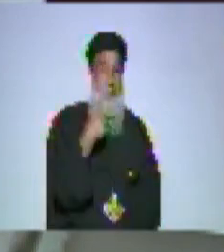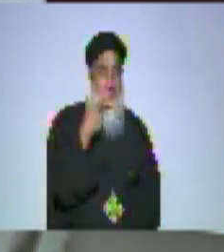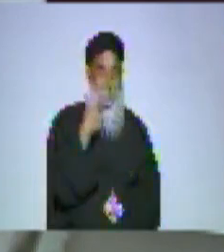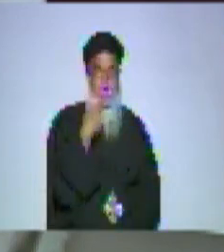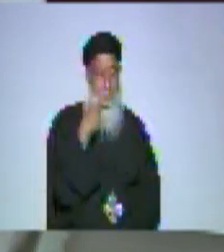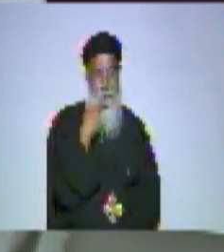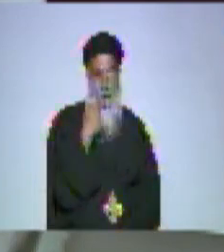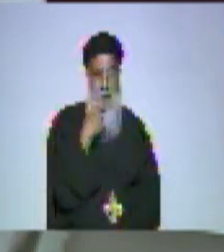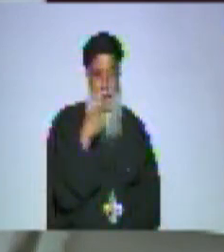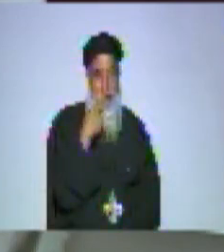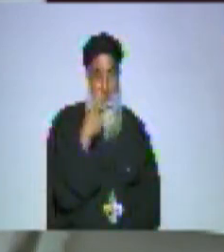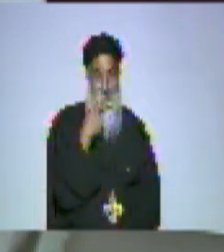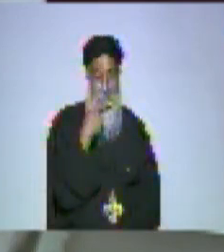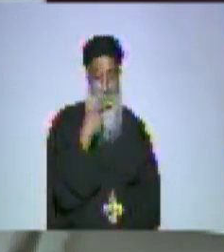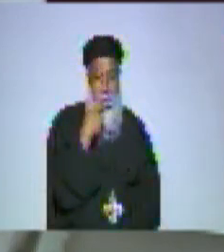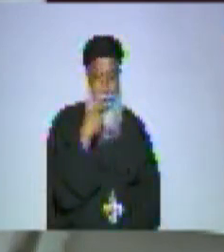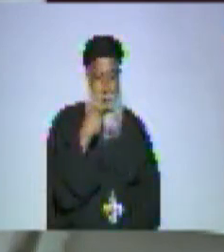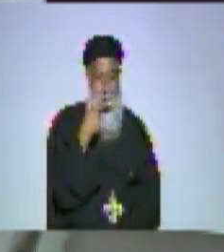بيقول